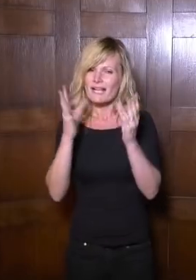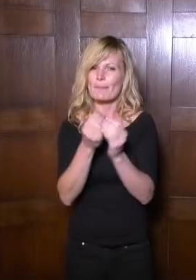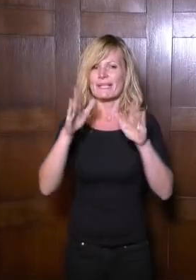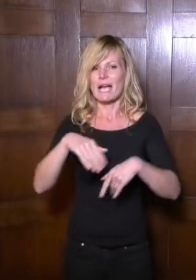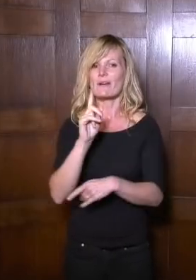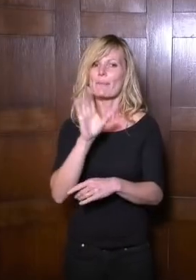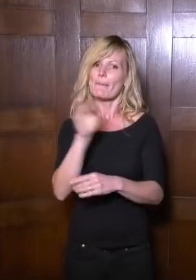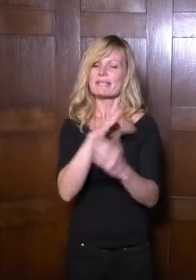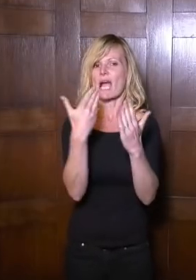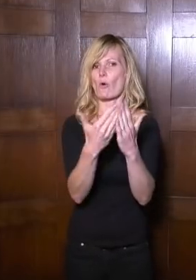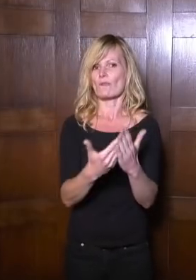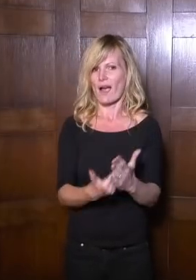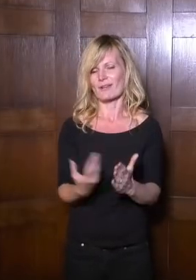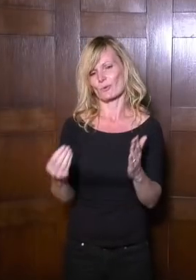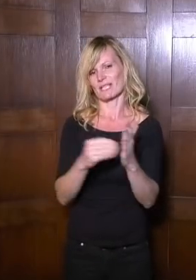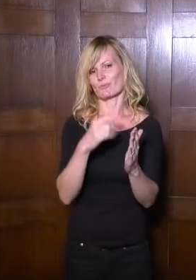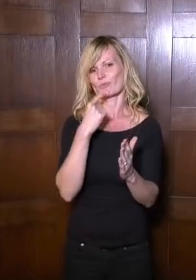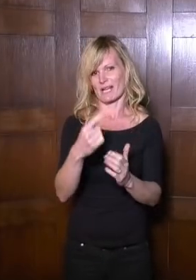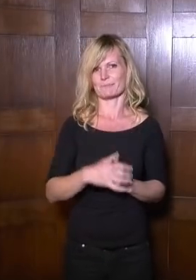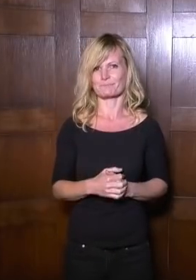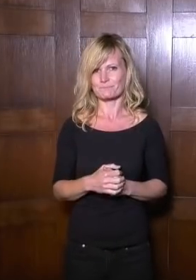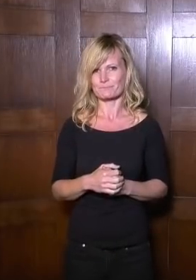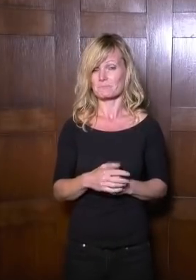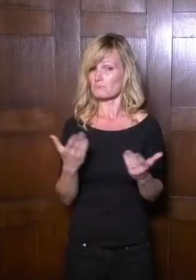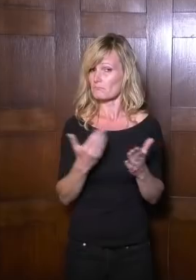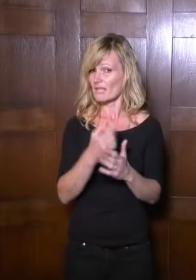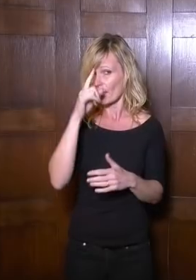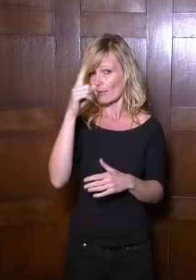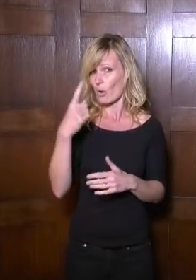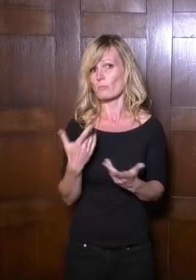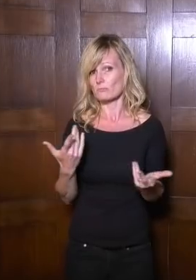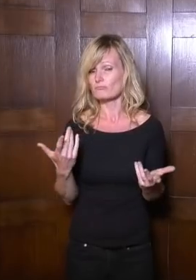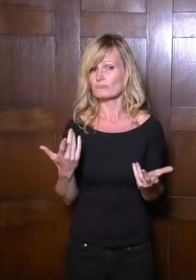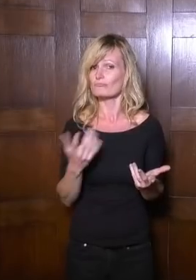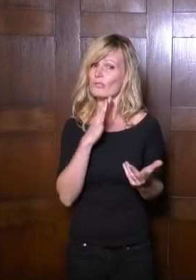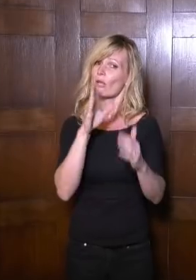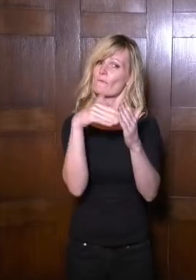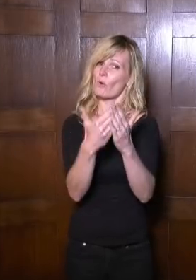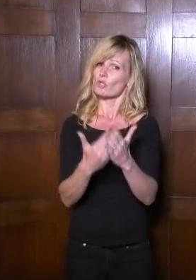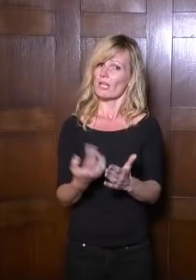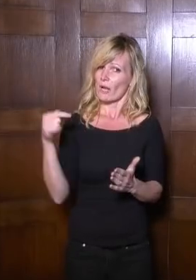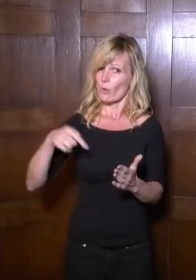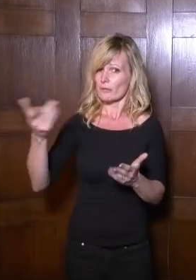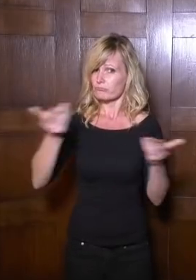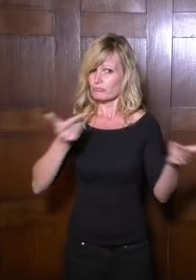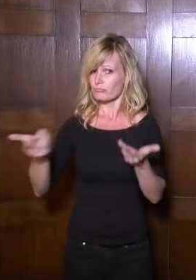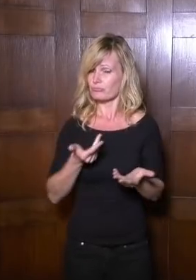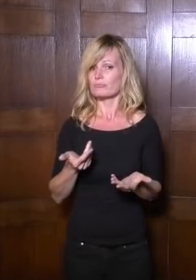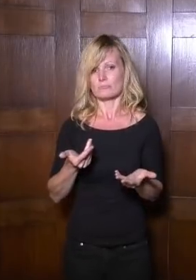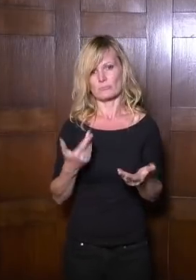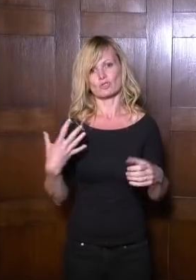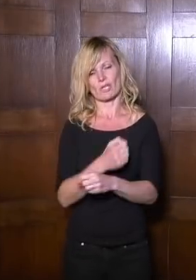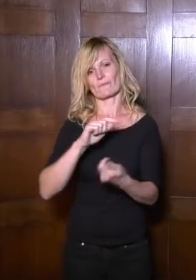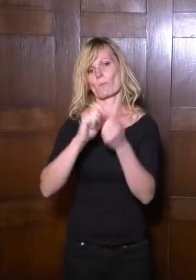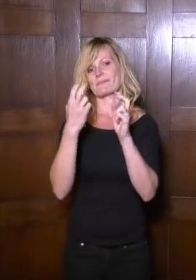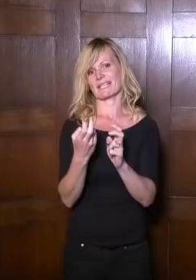aber mit Auflagen. Auch das will ich dazu sagen. Und insofern glaube ich, dass wir eine ganze Reihe von Vorschlägen, die heute gekommen sind, realisieren können.